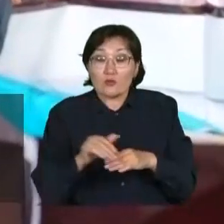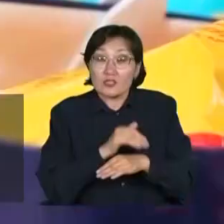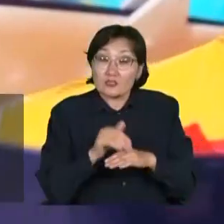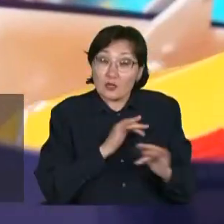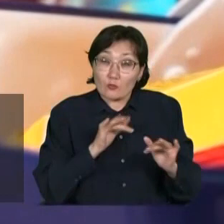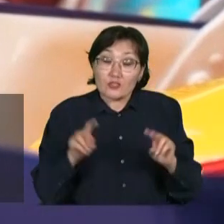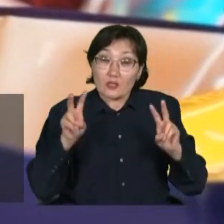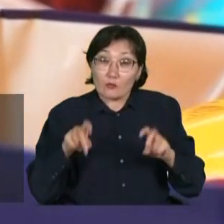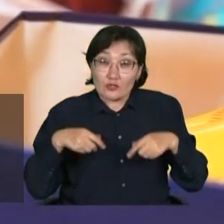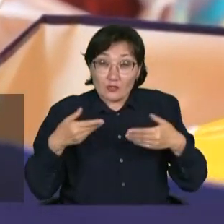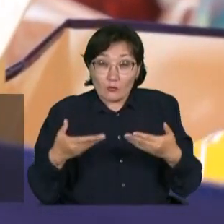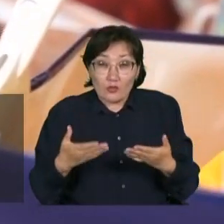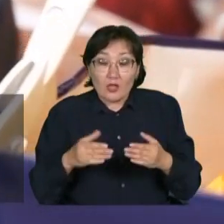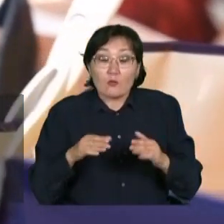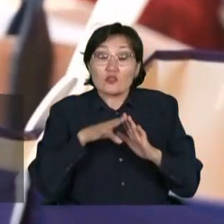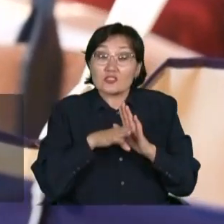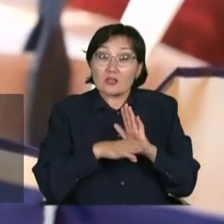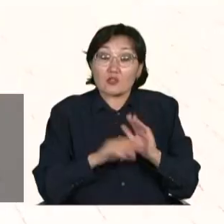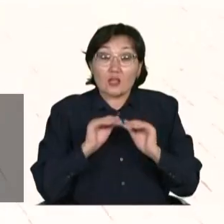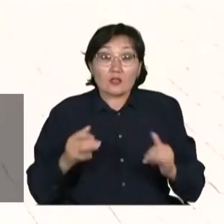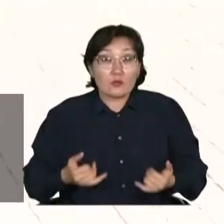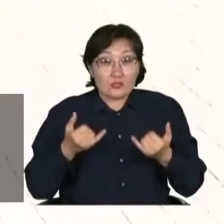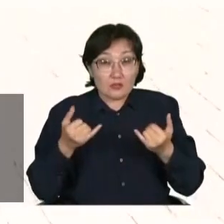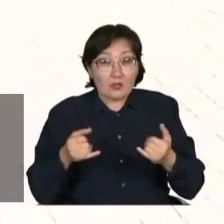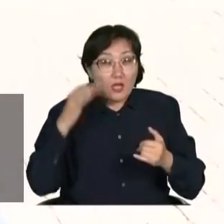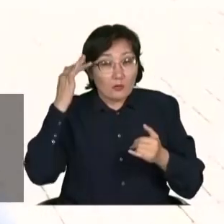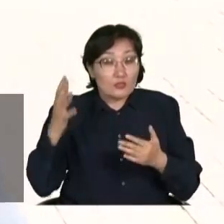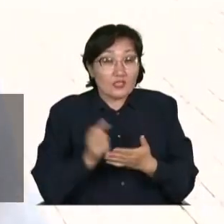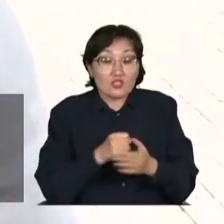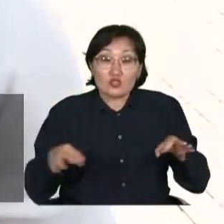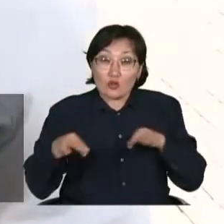іс айдарын ұсынып, дижитал платформада балаларға арналған арманыңа жет